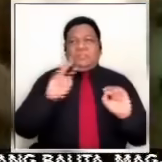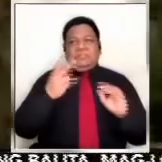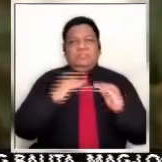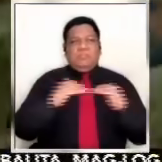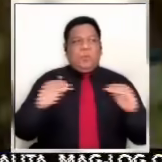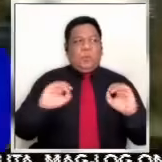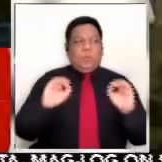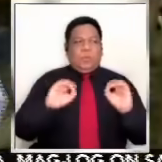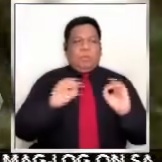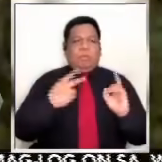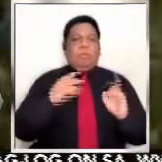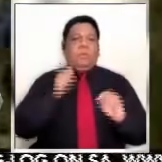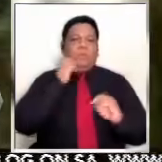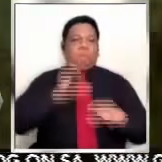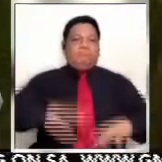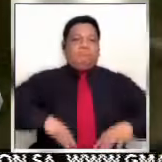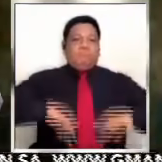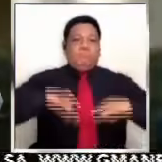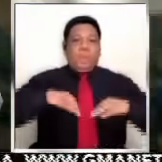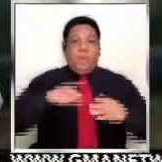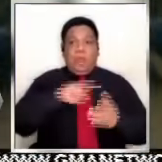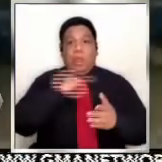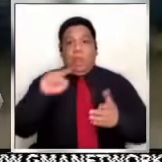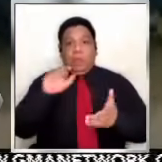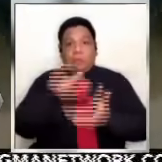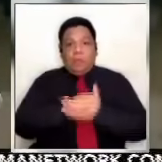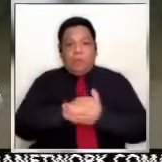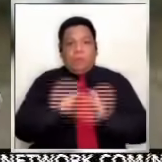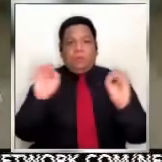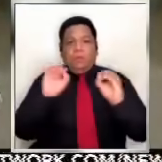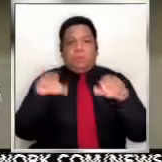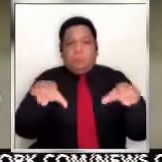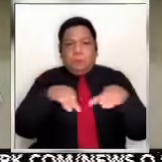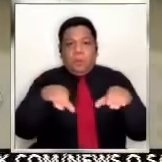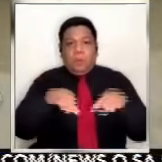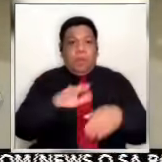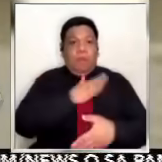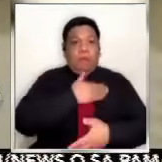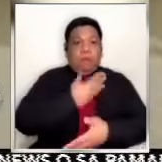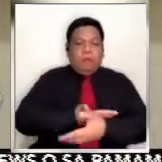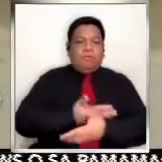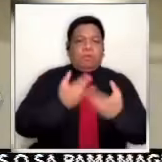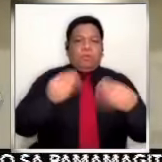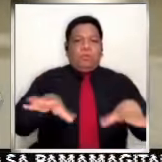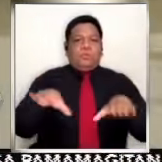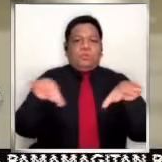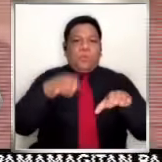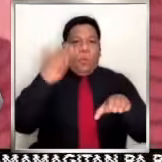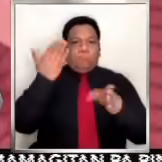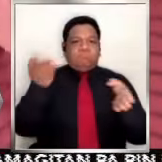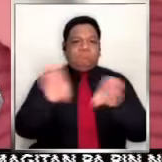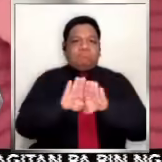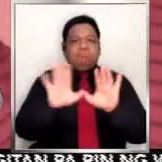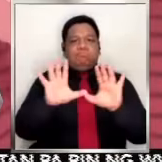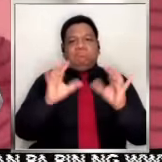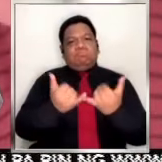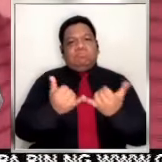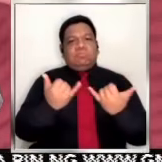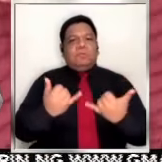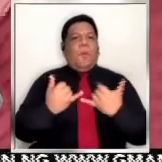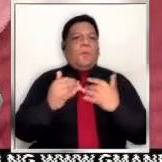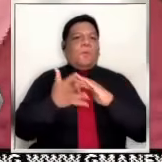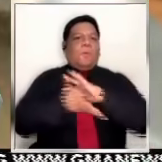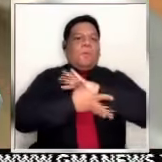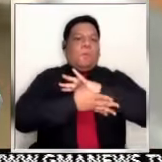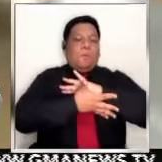asawa, nawalan pa ng trabaho ang anak matapos magsara ang pinagtatrabaho ang kumpanya dahil sa pandemya. Ngayon naman, ang kanilang